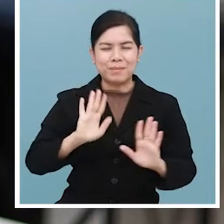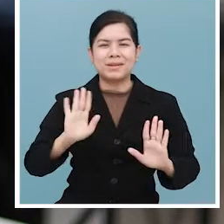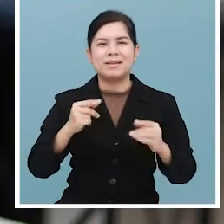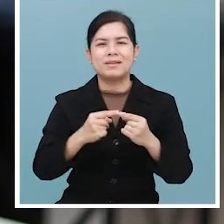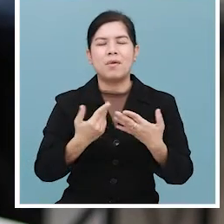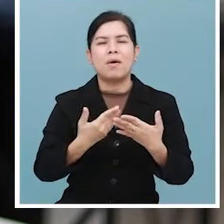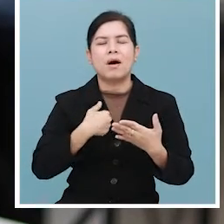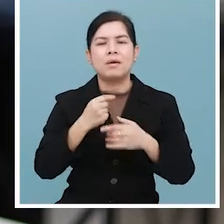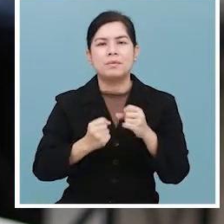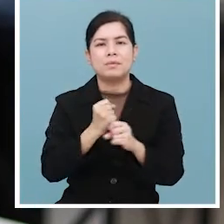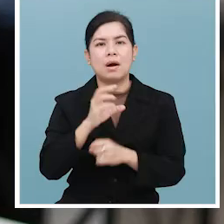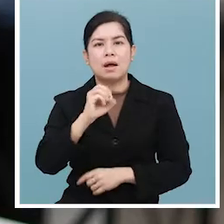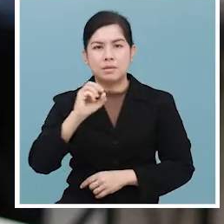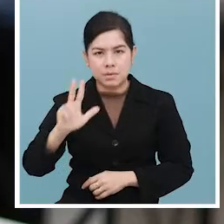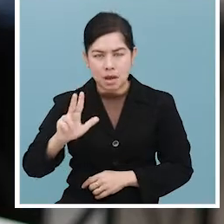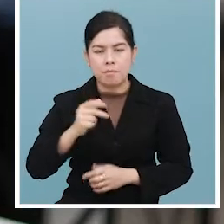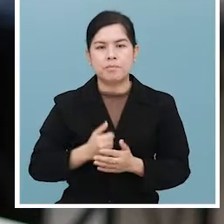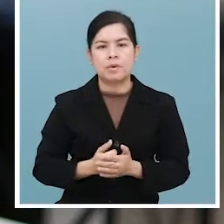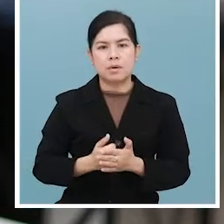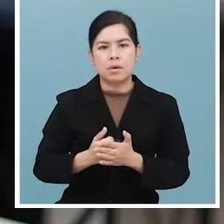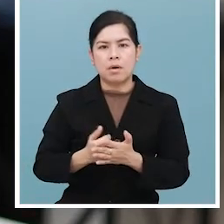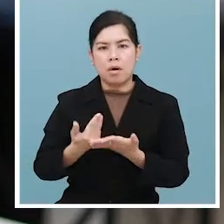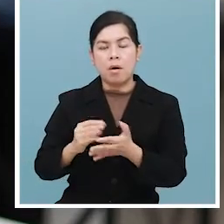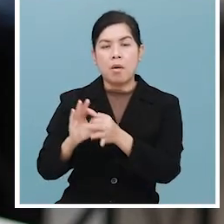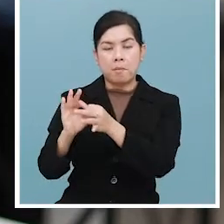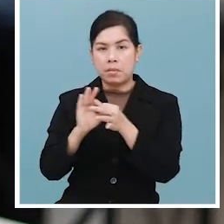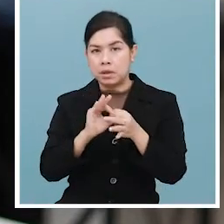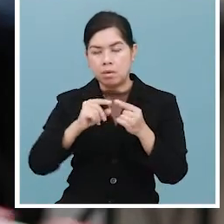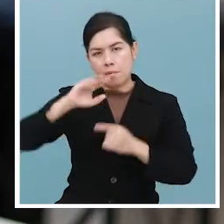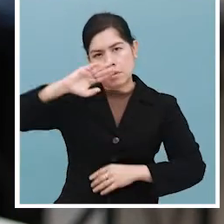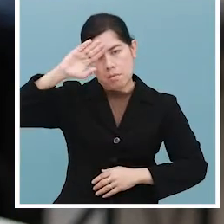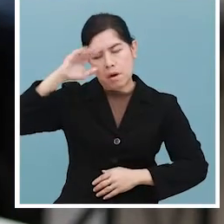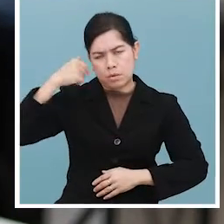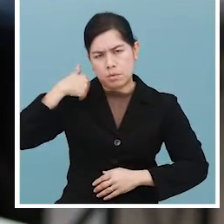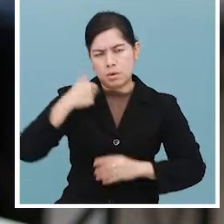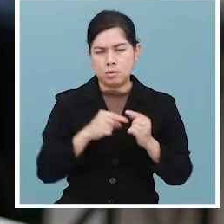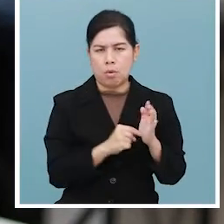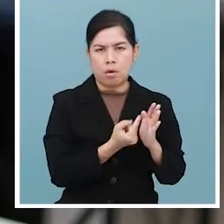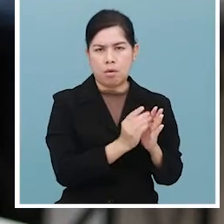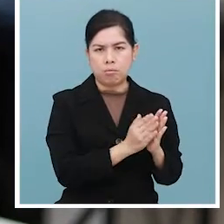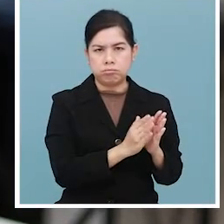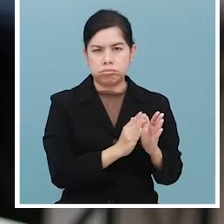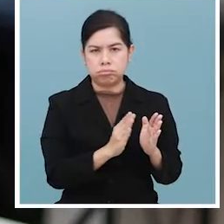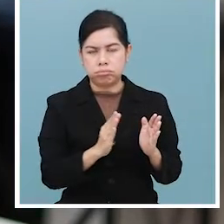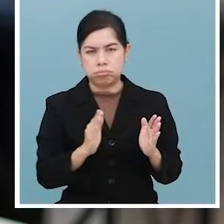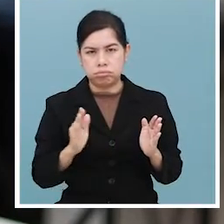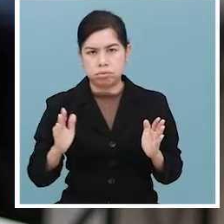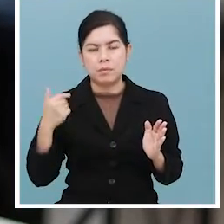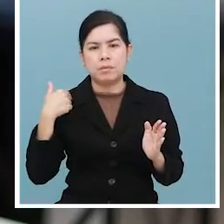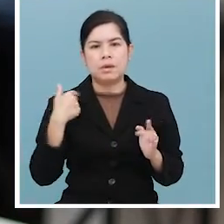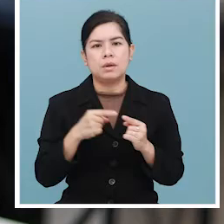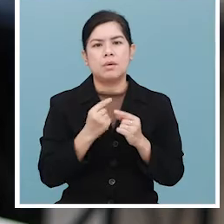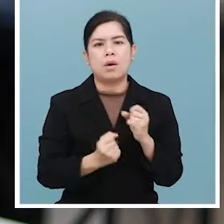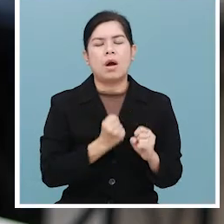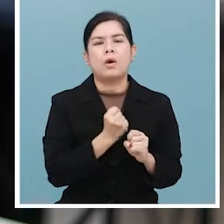ใช่ไหมคะมันก็จะมีโรคที่มาตามอายุด้วยคือเป็นการสะสมมาตั้งแต่สะสมทรัพย์มาตั้งแต่เมื่อวัย